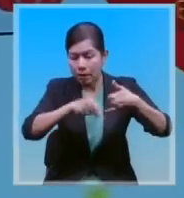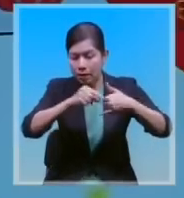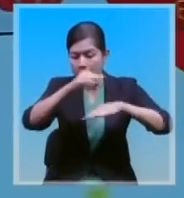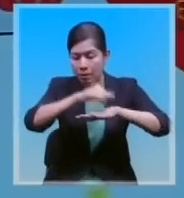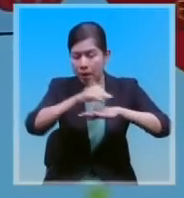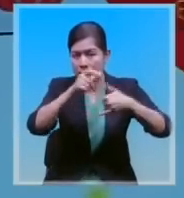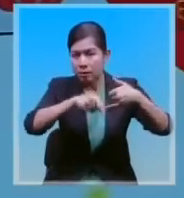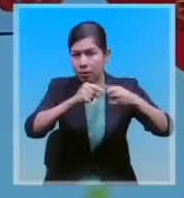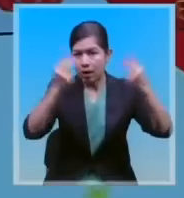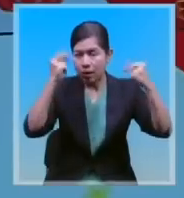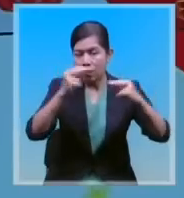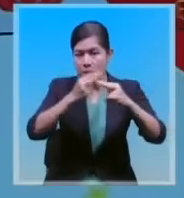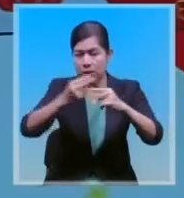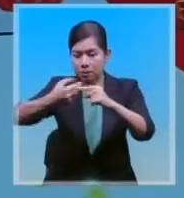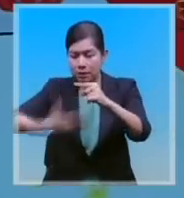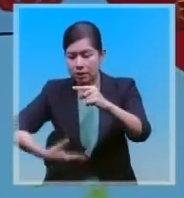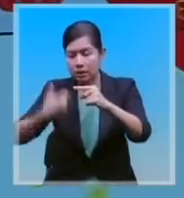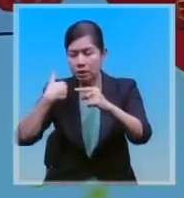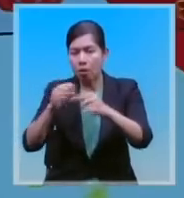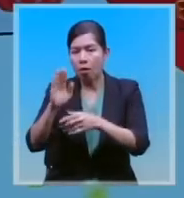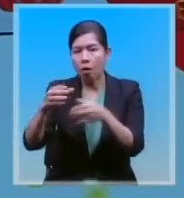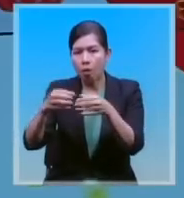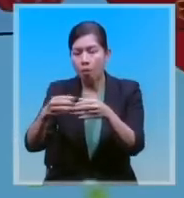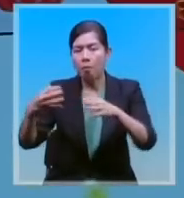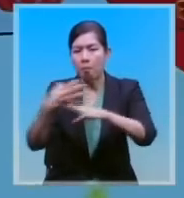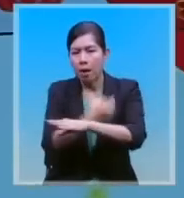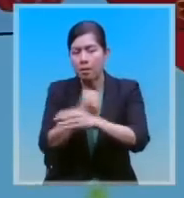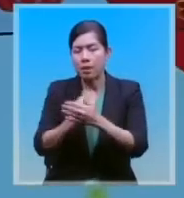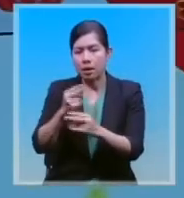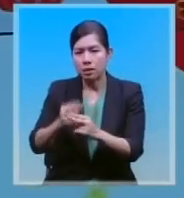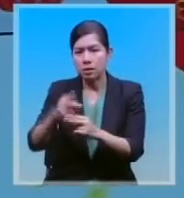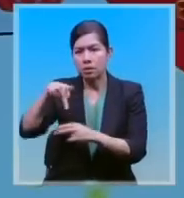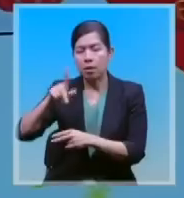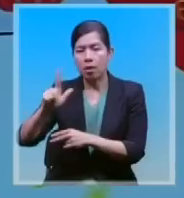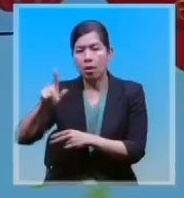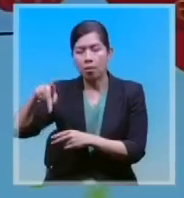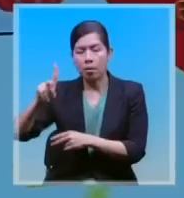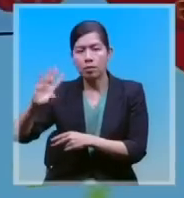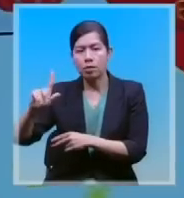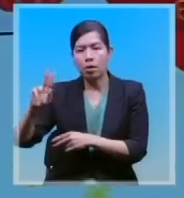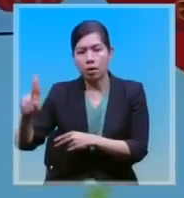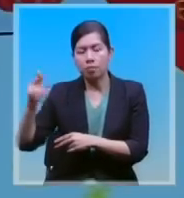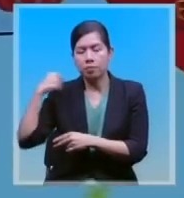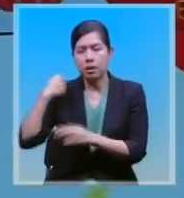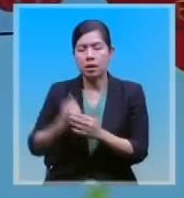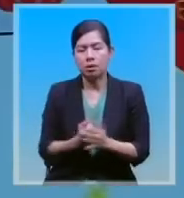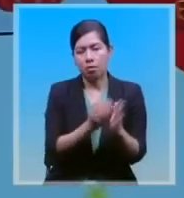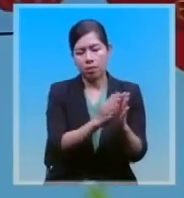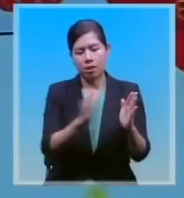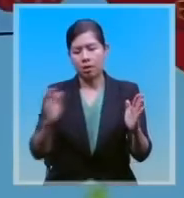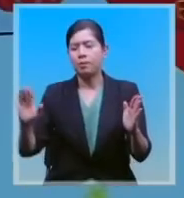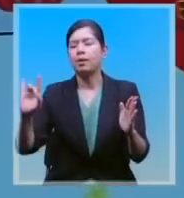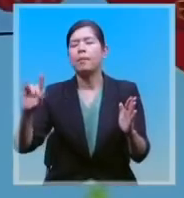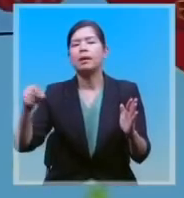ยู่ในบัญชีรายชื่อนายกรัฐมนตรีของพรรคพลังประชารัฐ คิดนานจังเทียบเชิญไปตั้งแต่สัปดาห์ที่แล้วแล้ว อ๋อมีเวลาจนถึงวันที่8นี่นะต